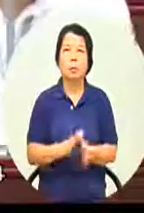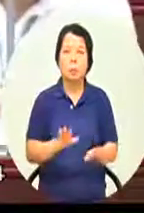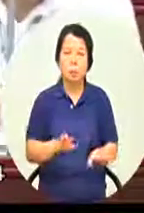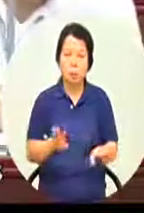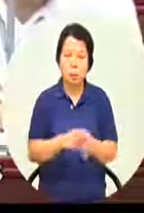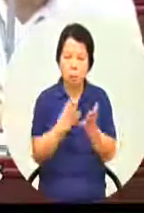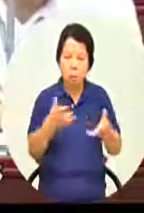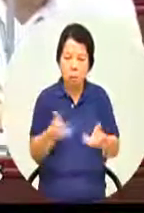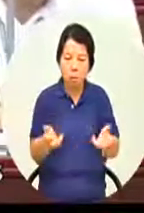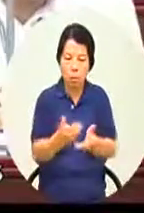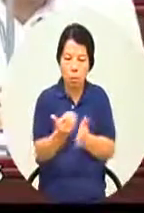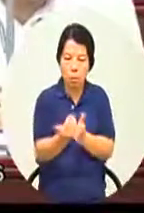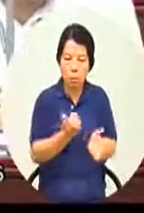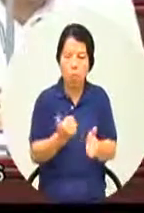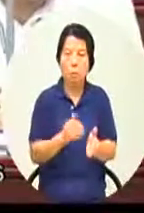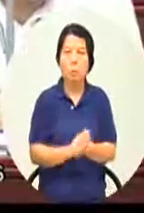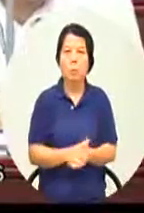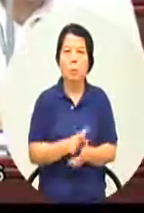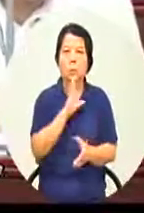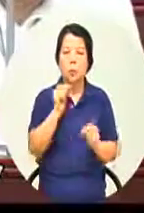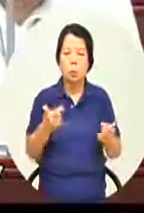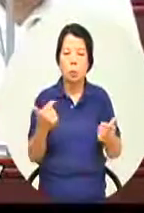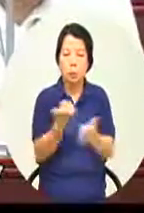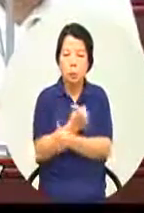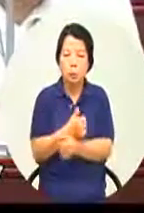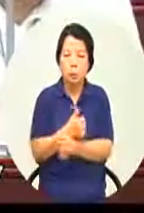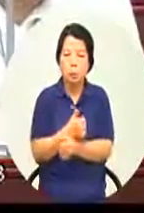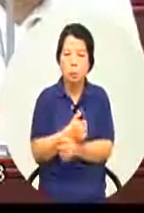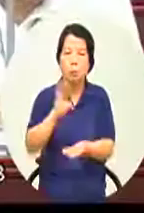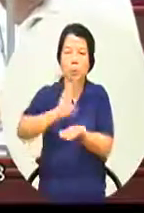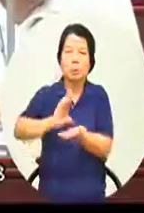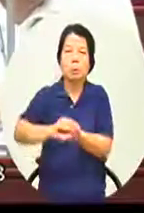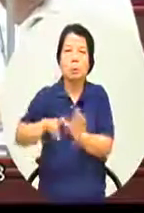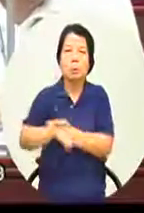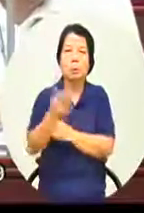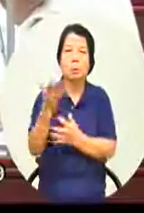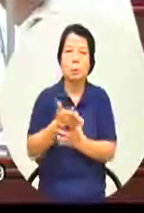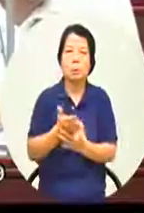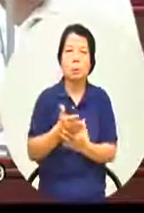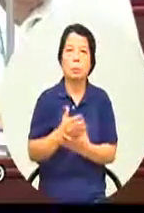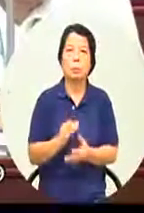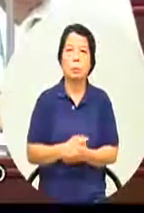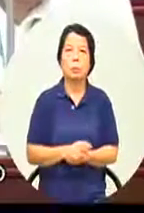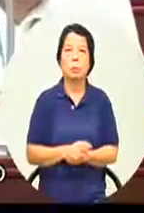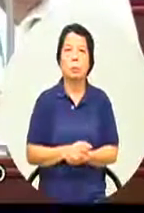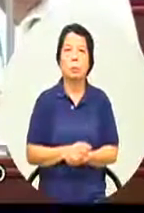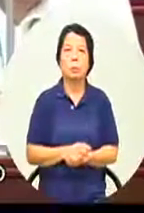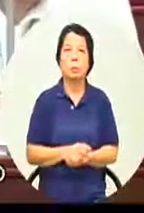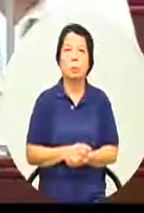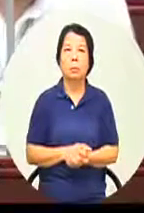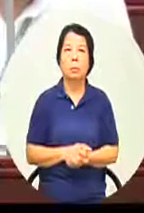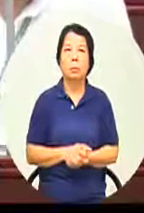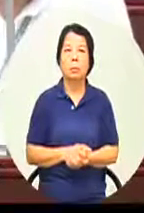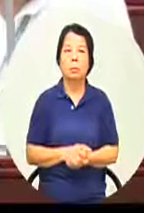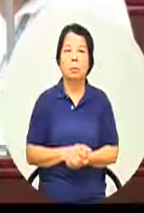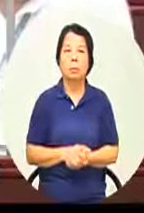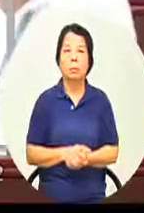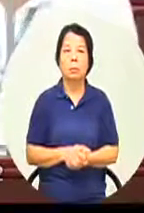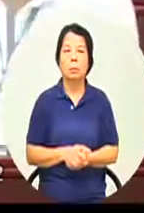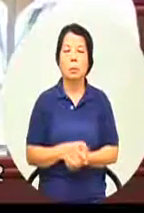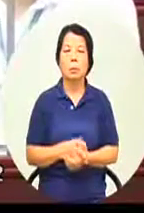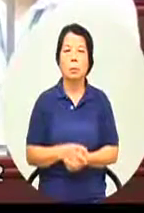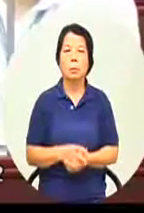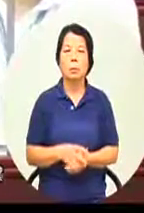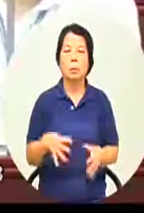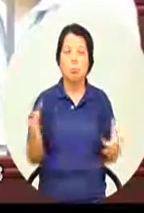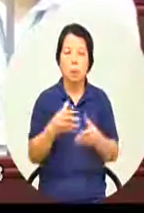施工的那个时间是不是有替代的停车空间？那在整个同庆停车场这个部分呢，